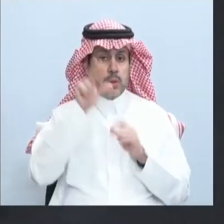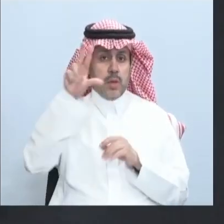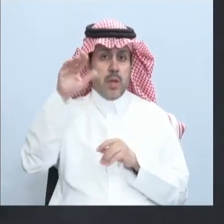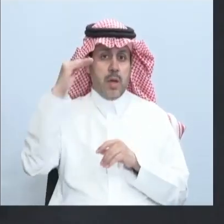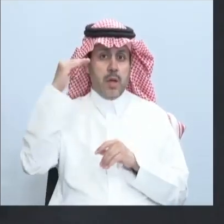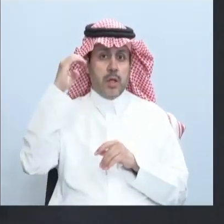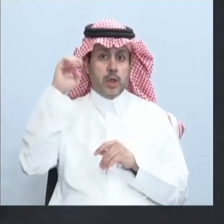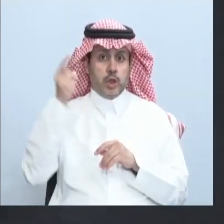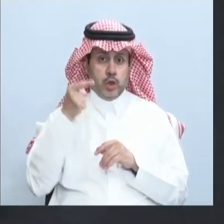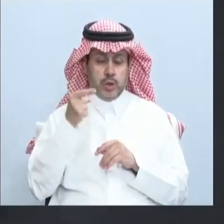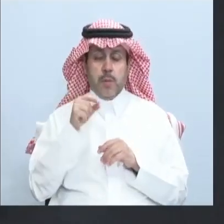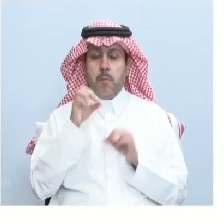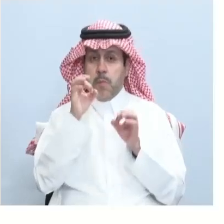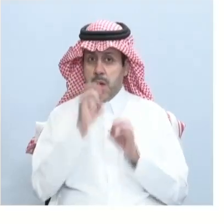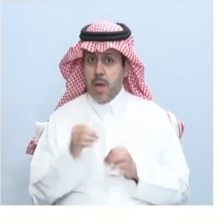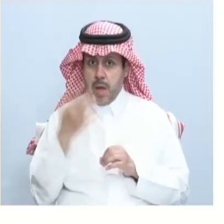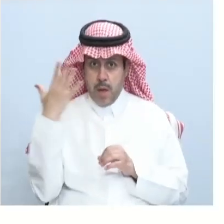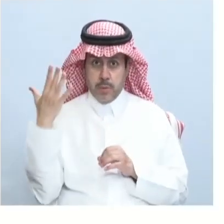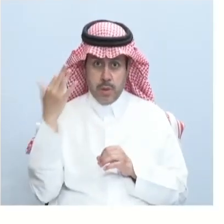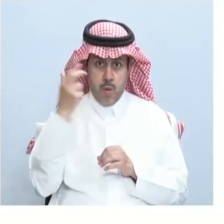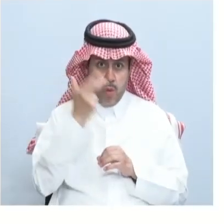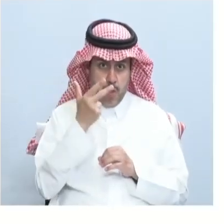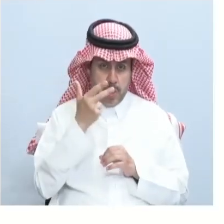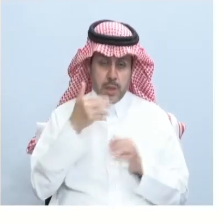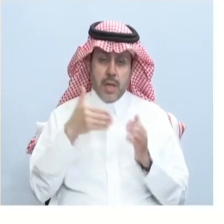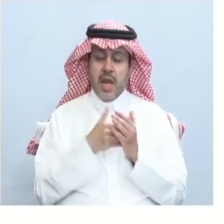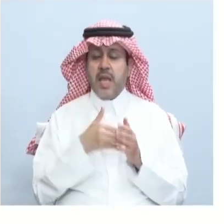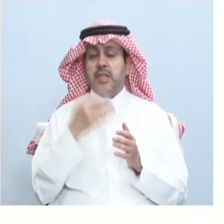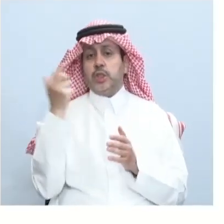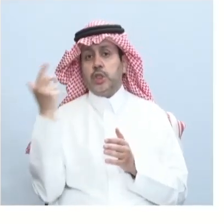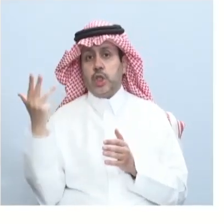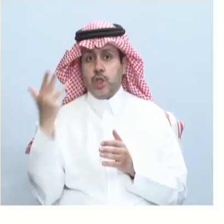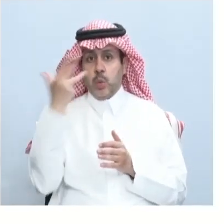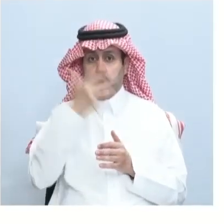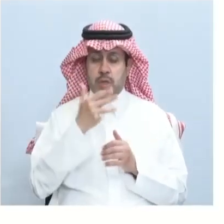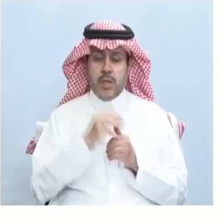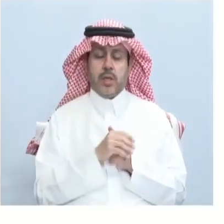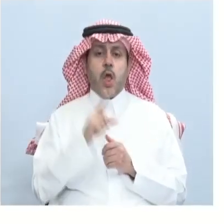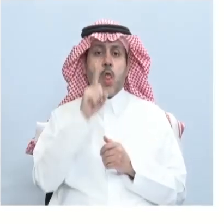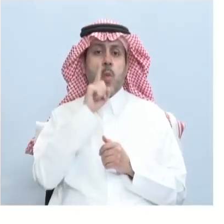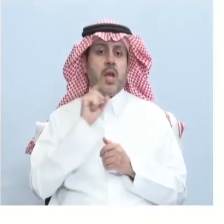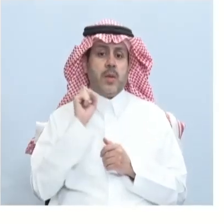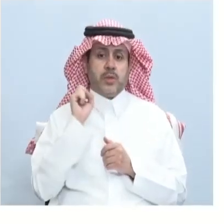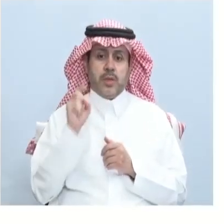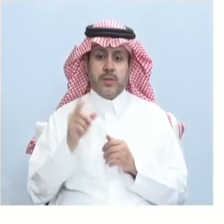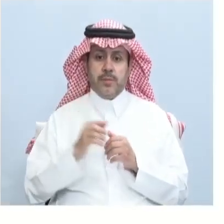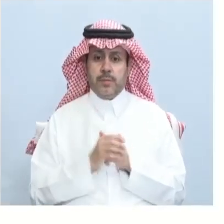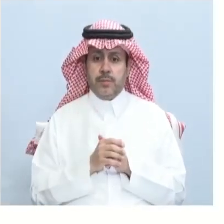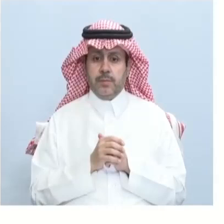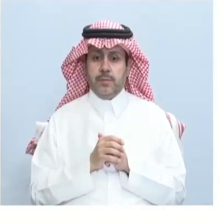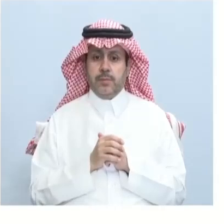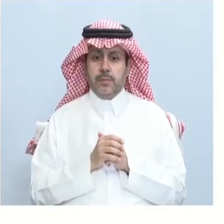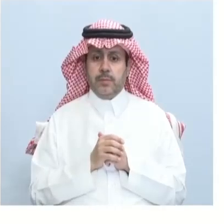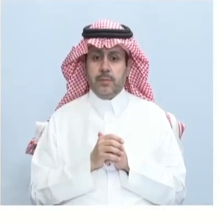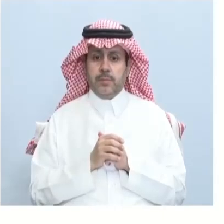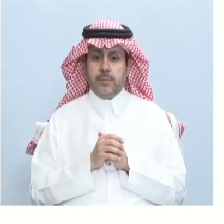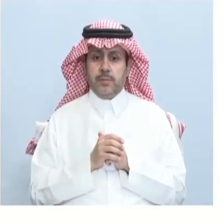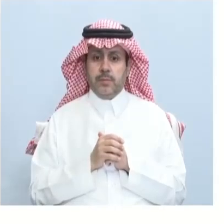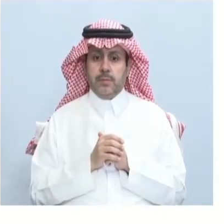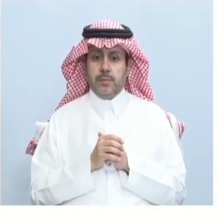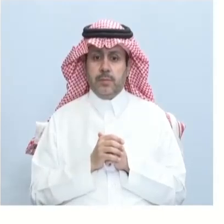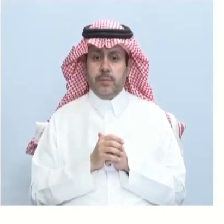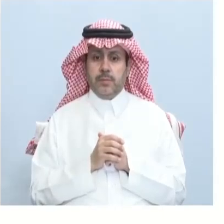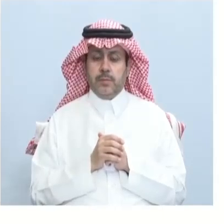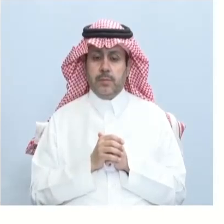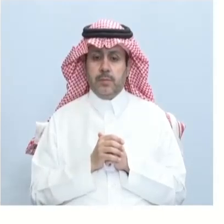الايه ال85 حتى الايه التسع اعوذ بالله من الشيطان الرجيم وما